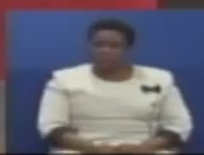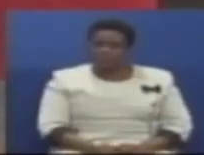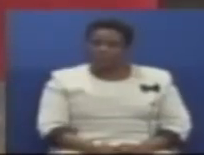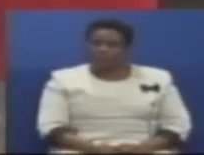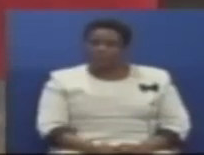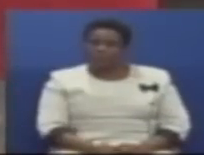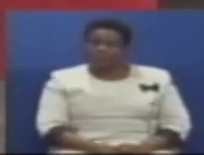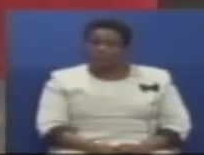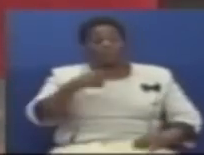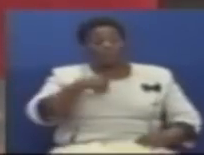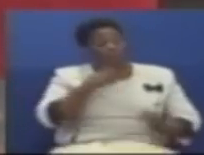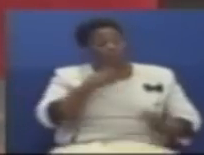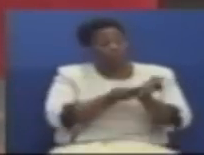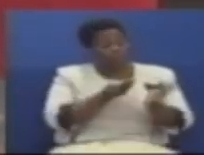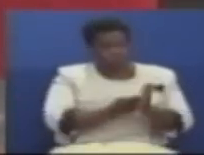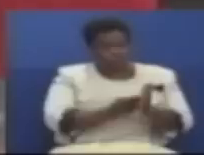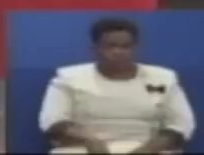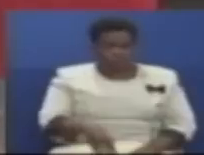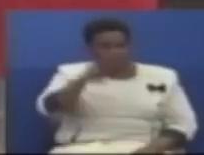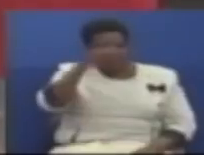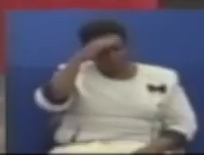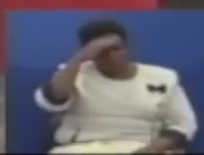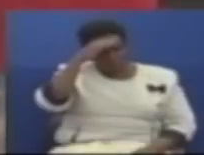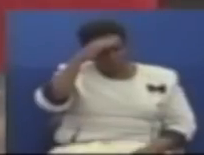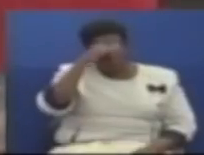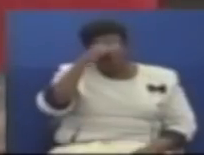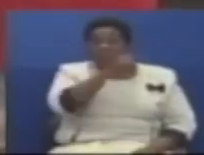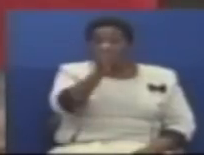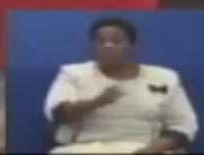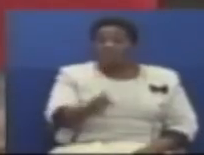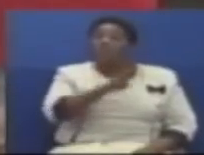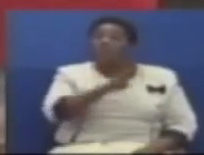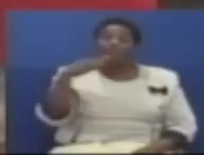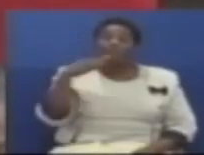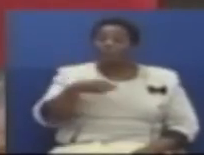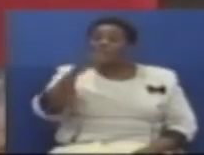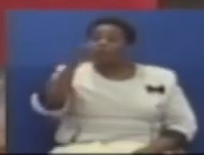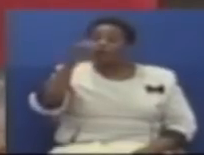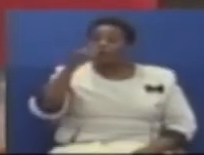na ushahidi kwamba polisi wa Tanzania wameua watu wangu Kilwa ndani ya msikiti.